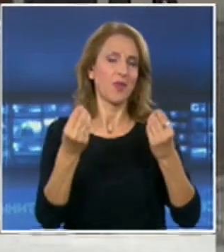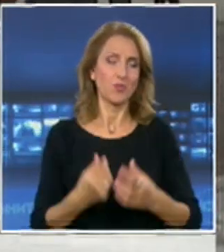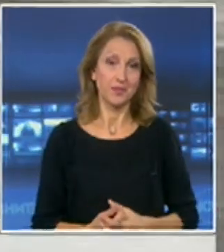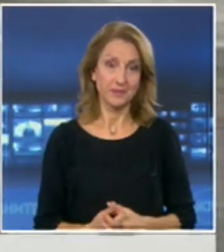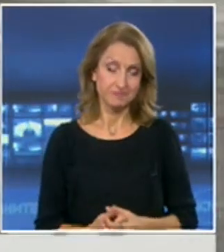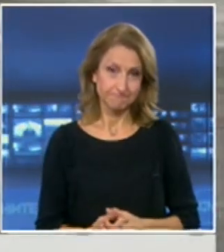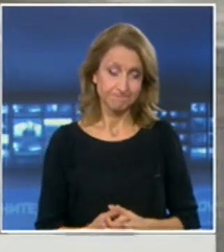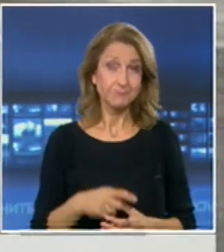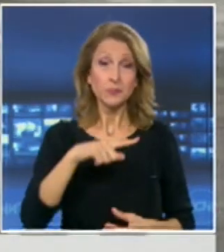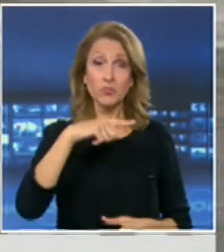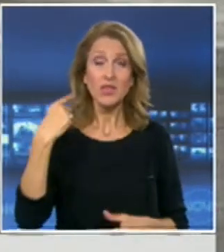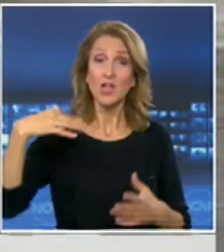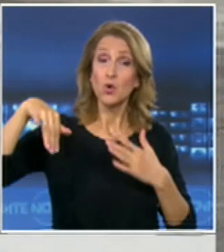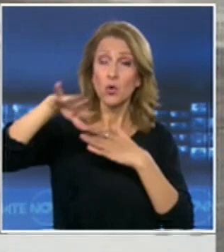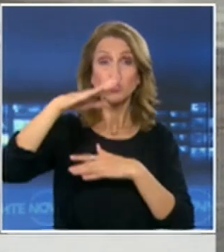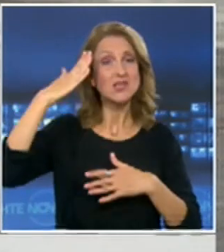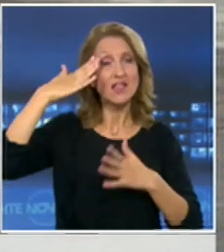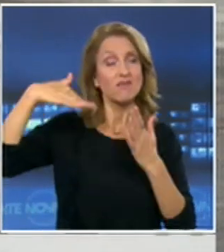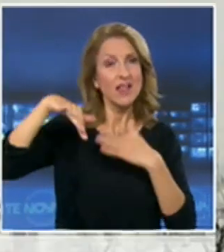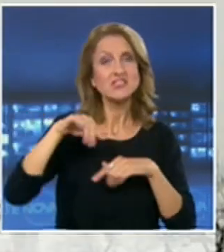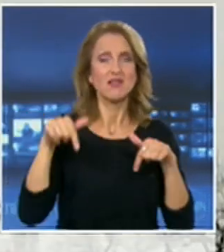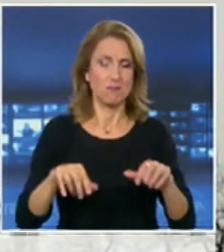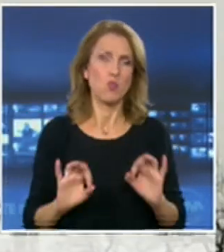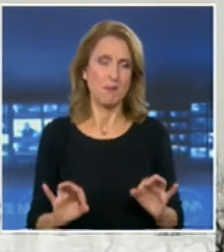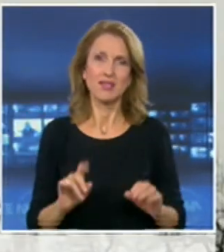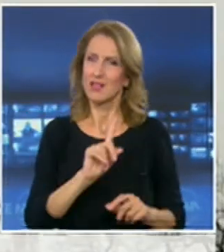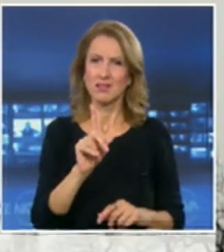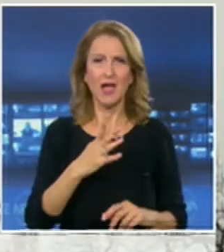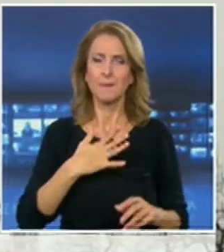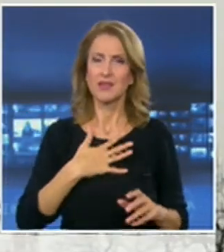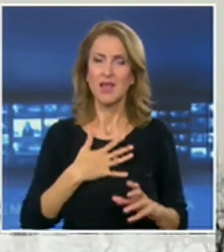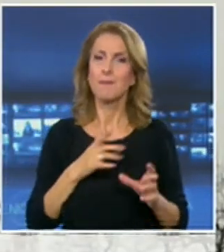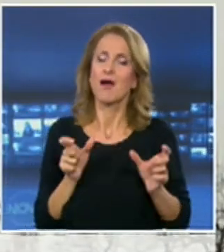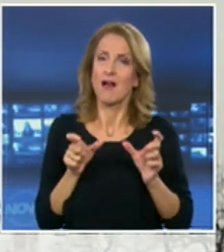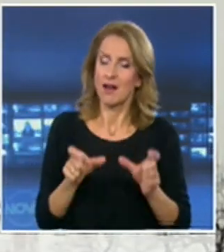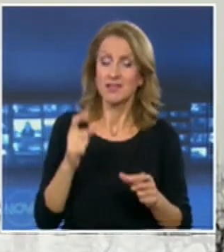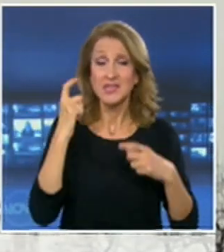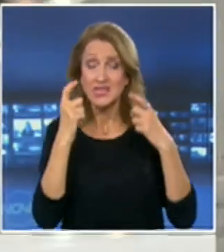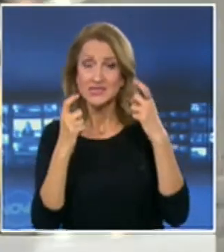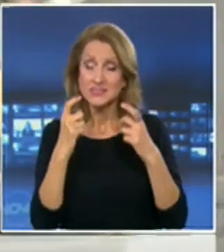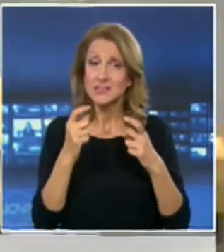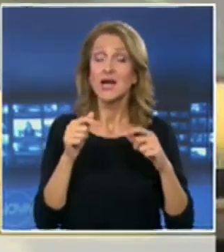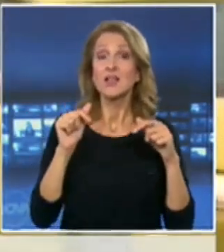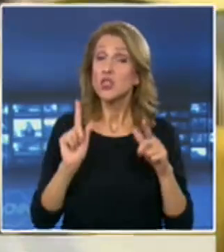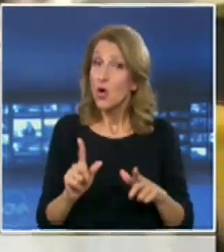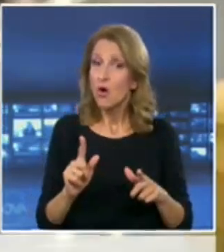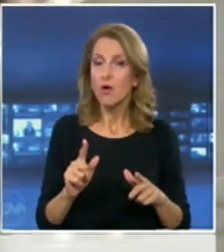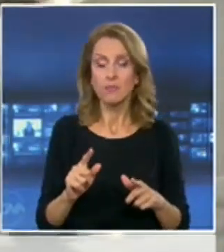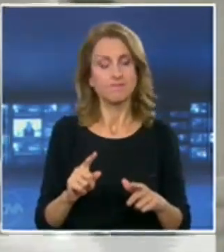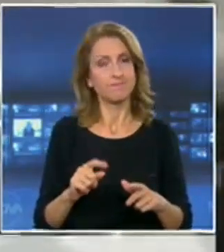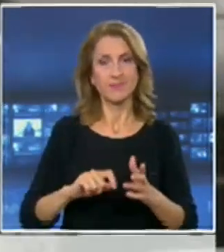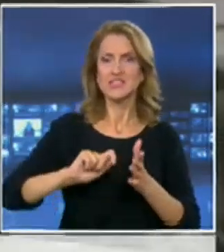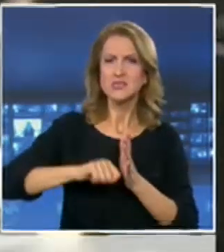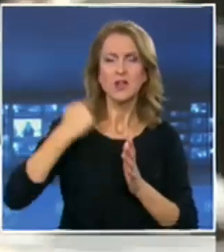руските власти за сега се въздържат от въвеждане на карантина, както при първата вълна на пандемията. В сила са обаче стриктни правила